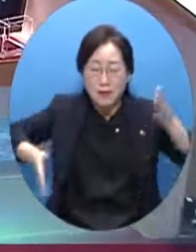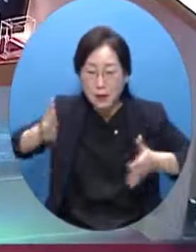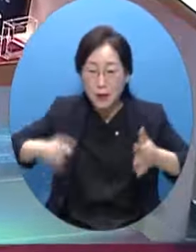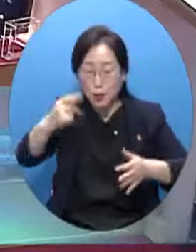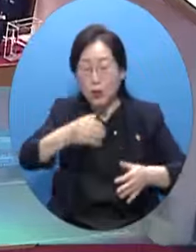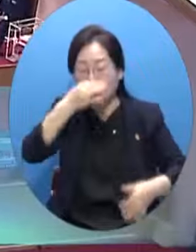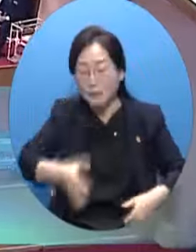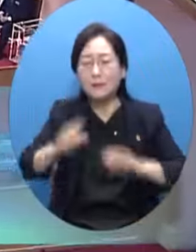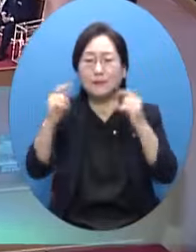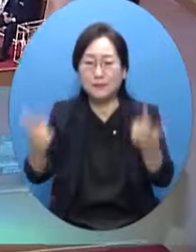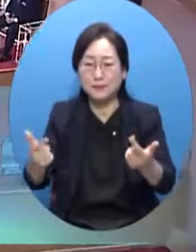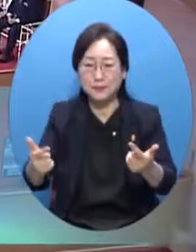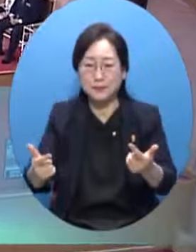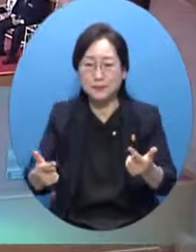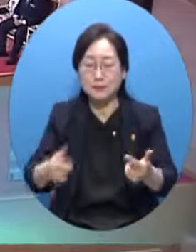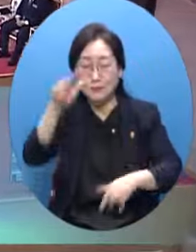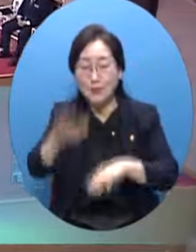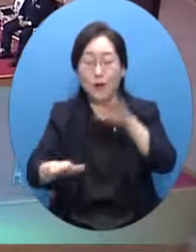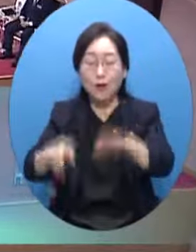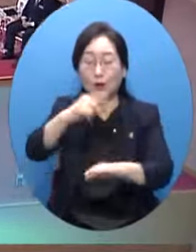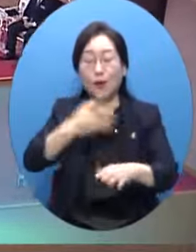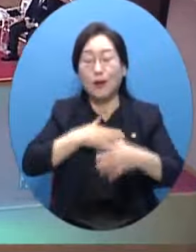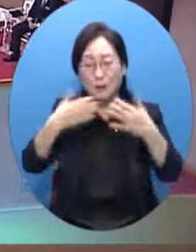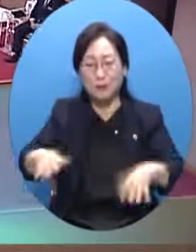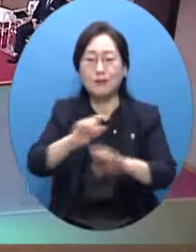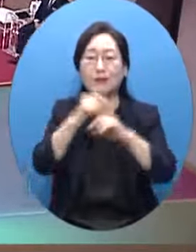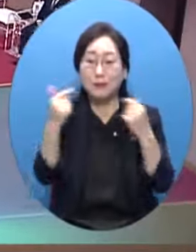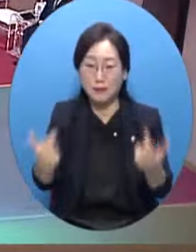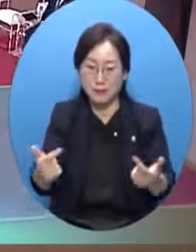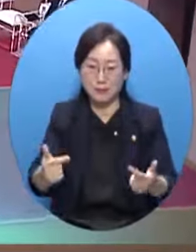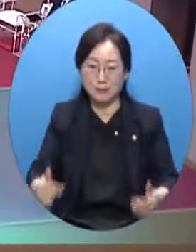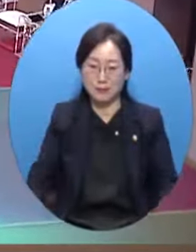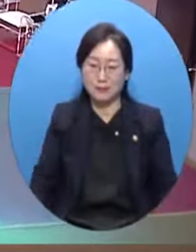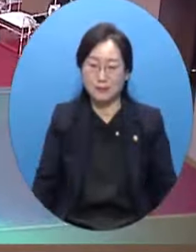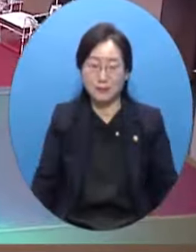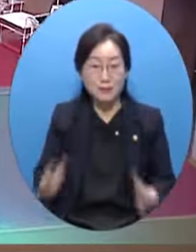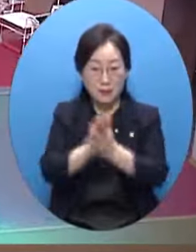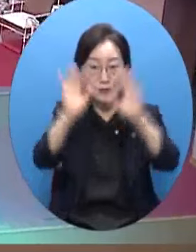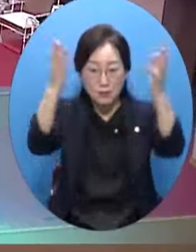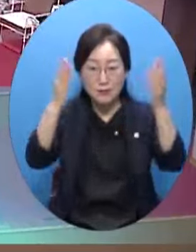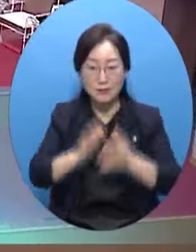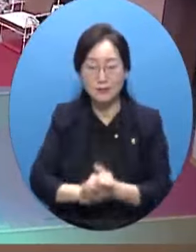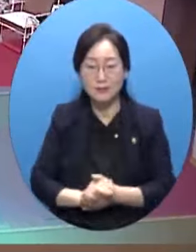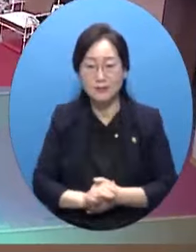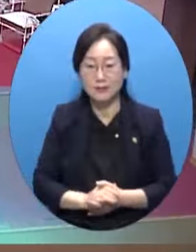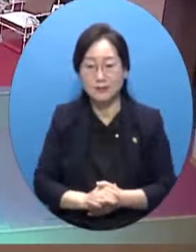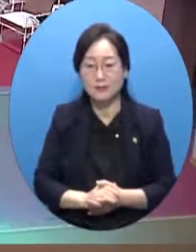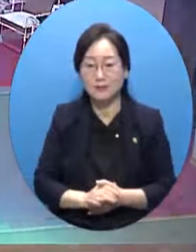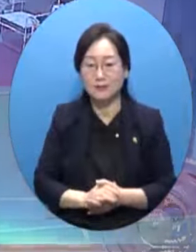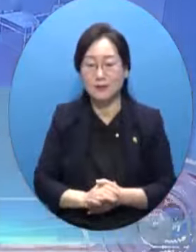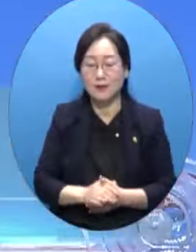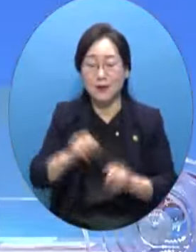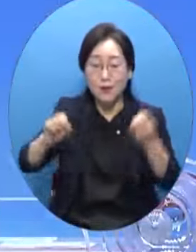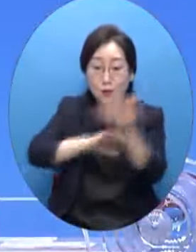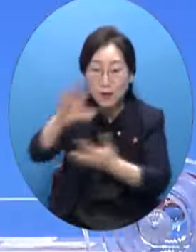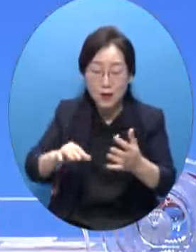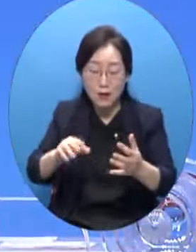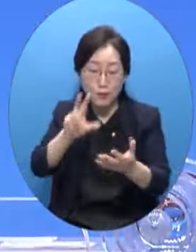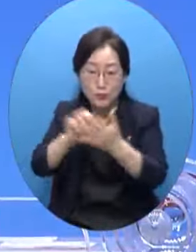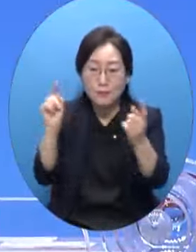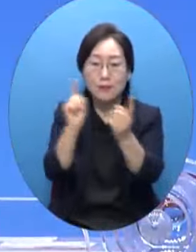해도 군비하지 아니하겠고 걸어가도 피곤하지 아니하리로다. 할렐루야. 환난을 당할 때,